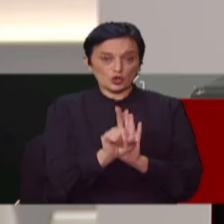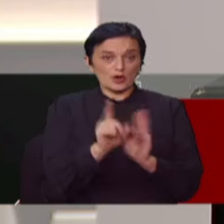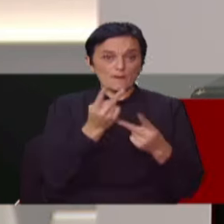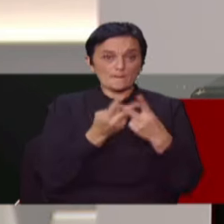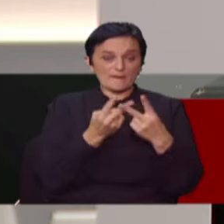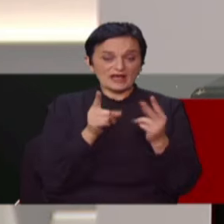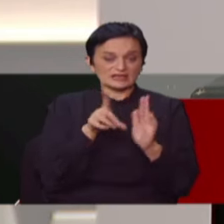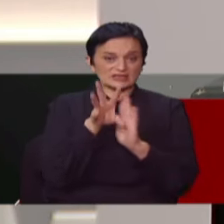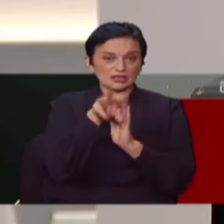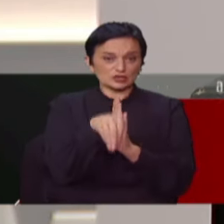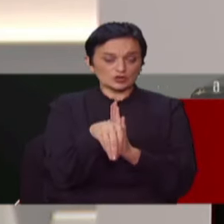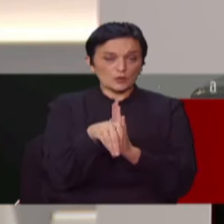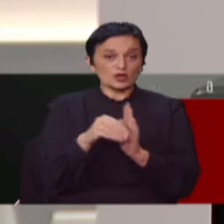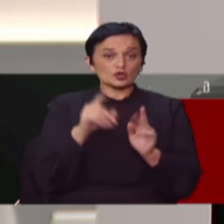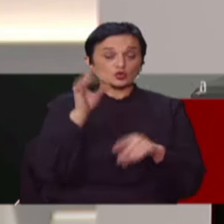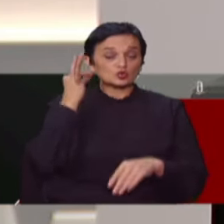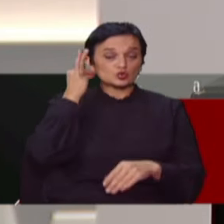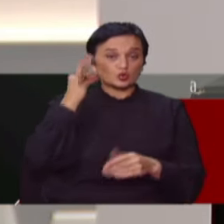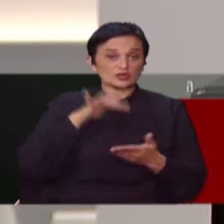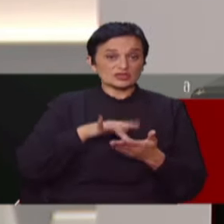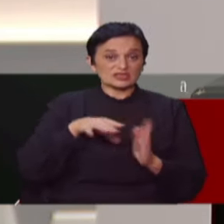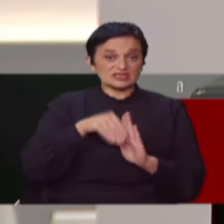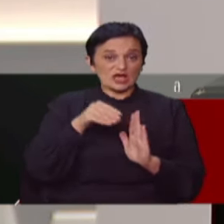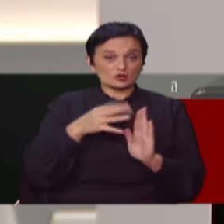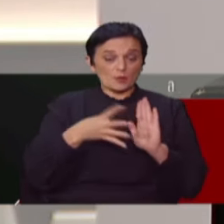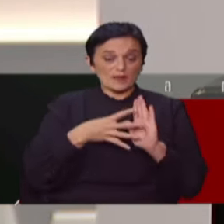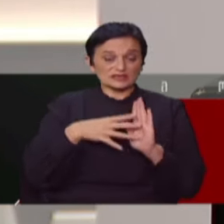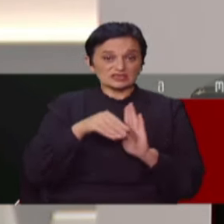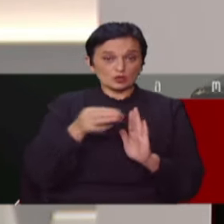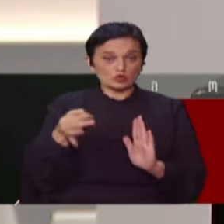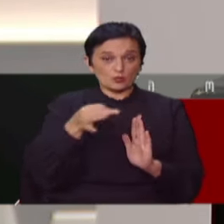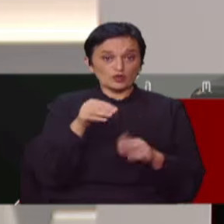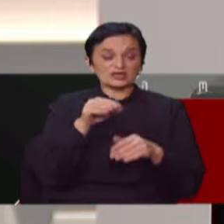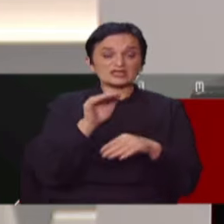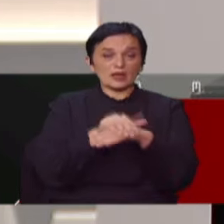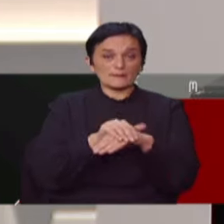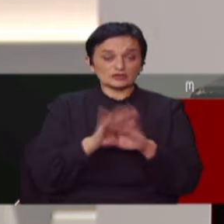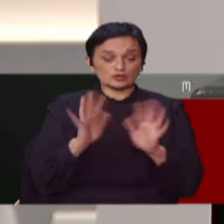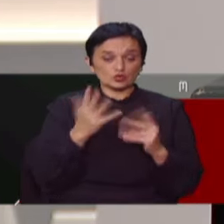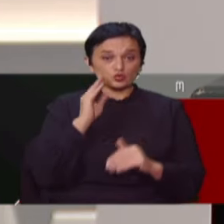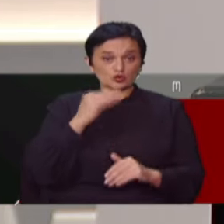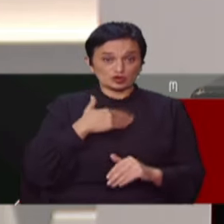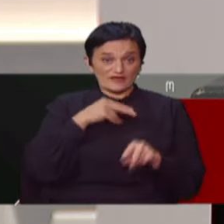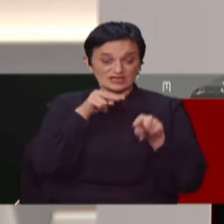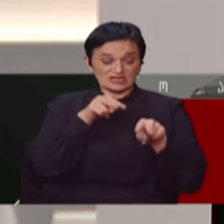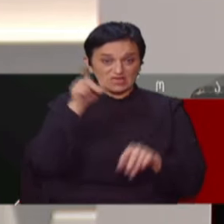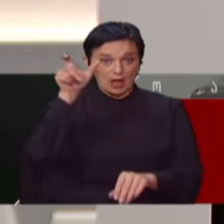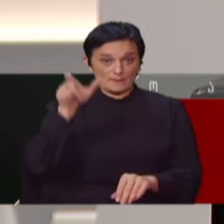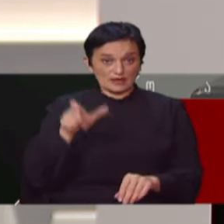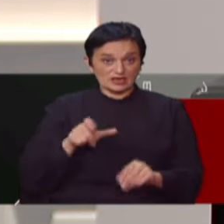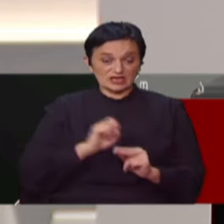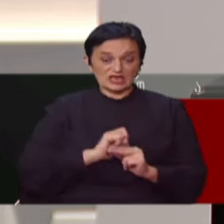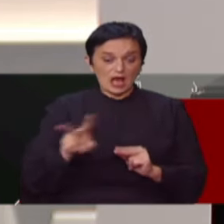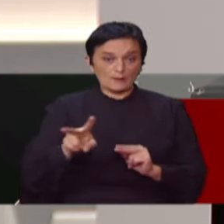penitențiul dat se vuleva și. Zugdi di sarcina ulchis metre sarcina ubaze da fixirda șemdhova, rodesa ciointam urobeli, cam